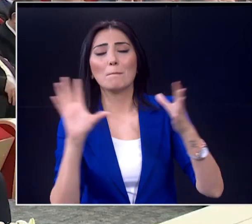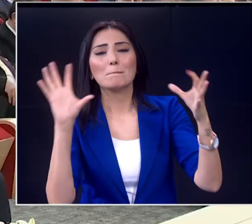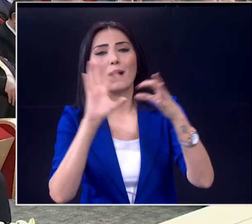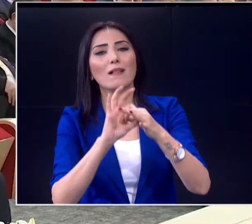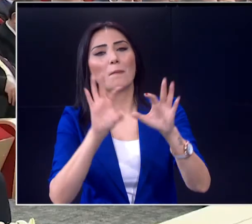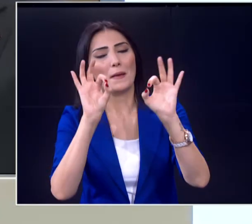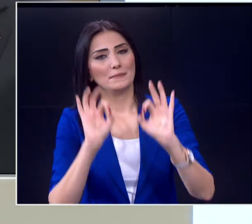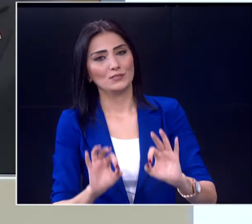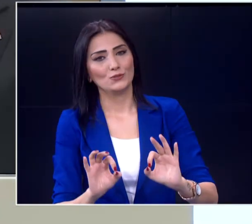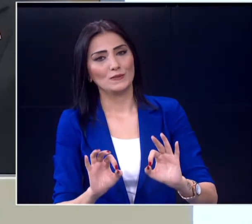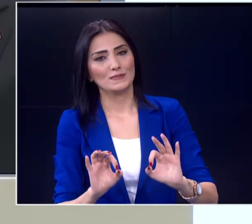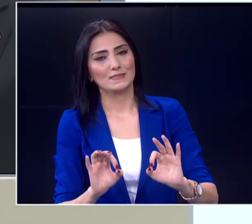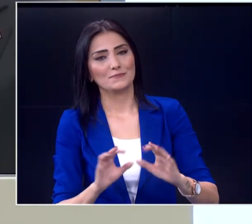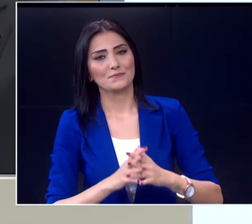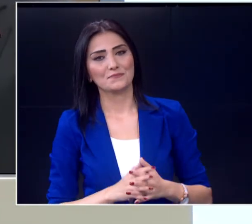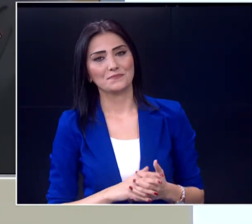bağlanmaya başladık.